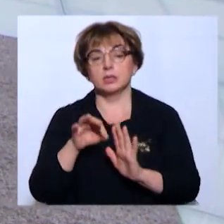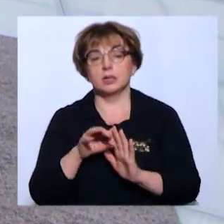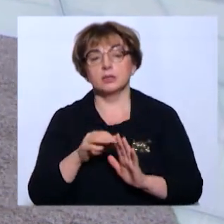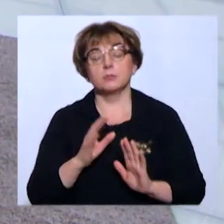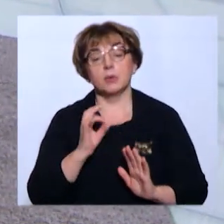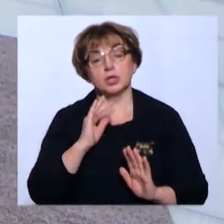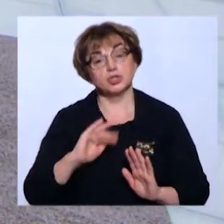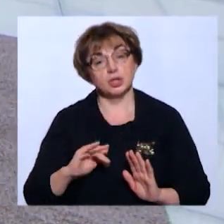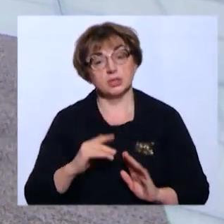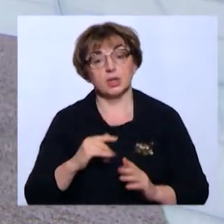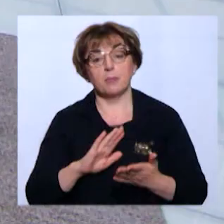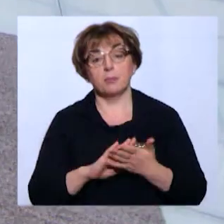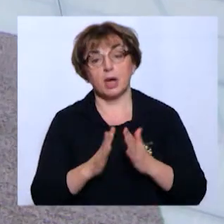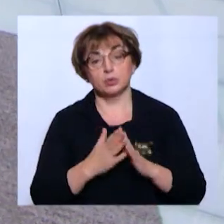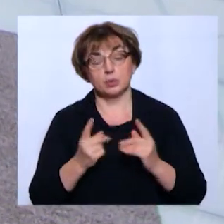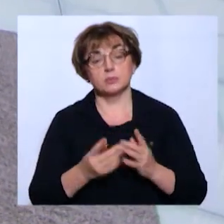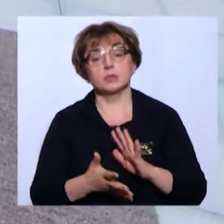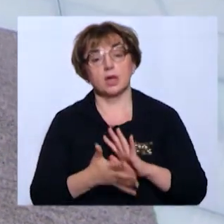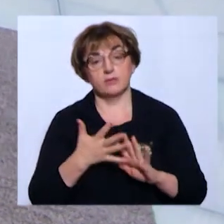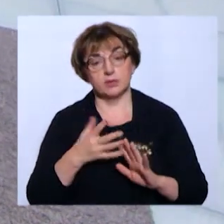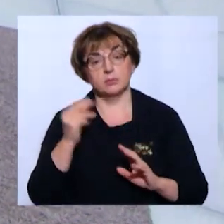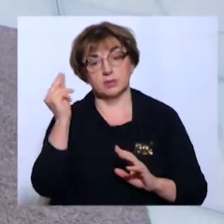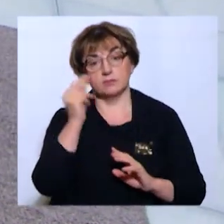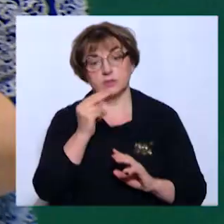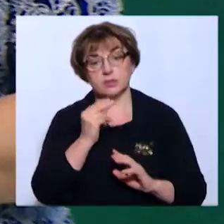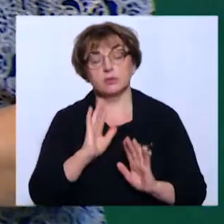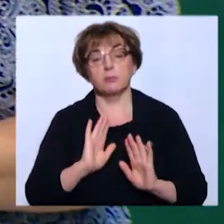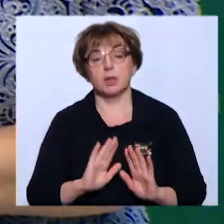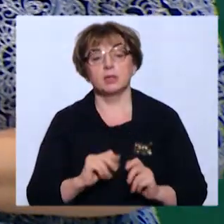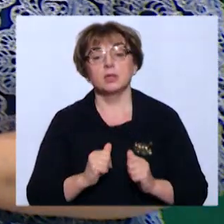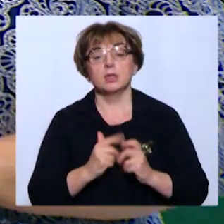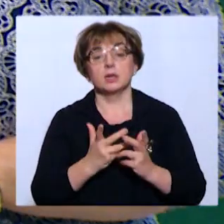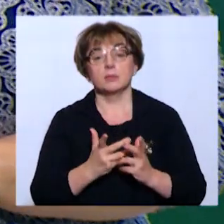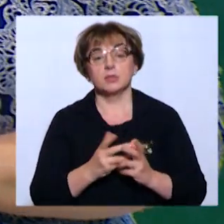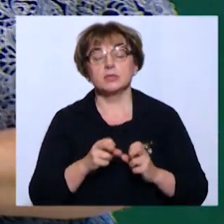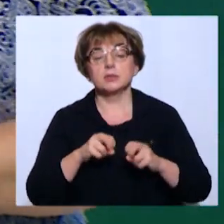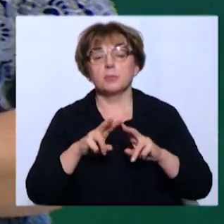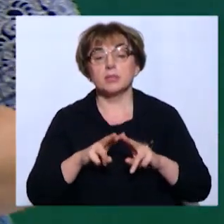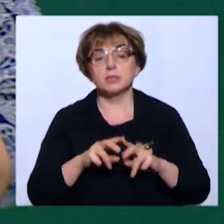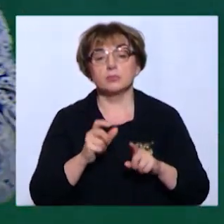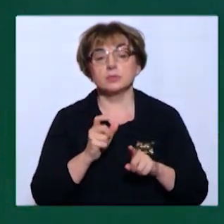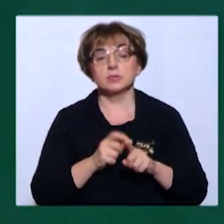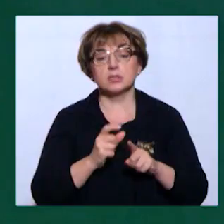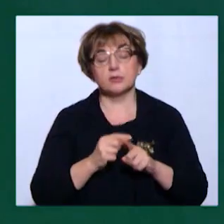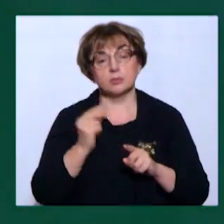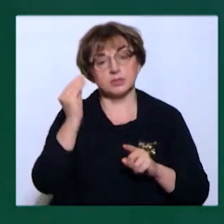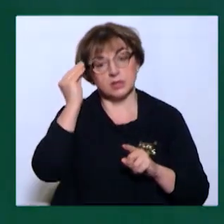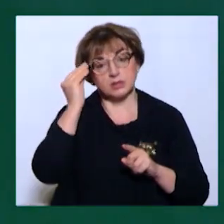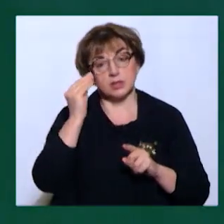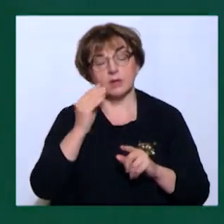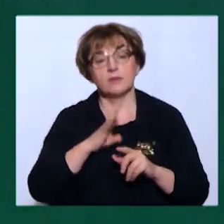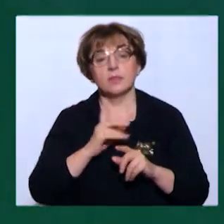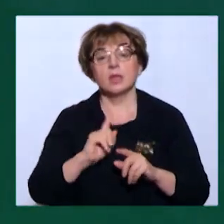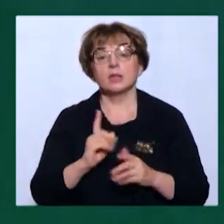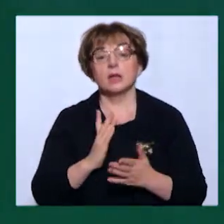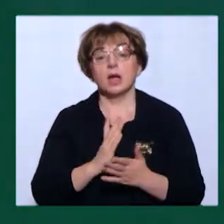სანამ ამ ფაქტორების შესწავლას დავიწყებდეთ, მანამ რამდენიმე ტერმინის გააზრება მოგვიწევს. განვიხილოთ,